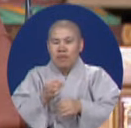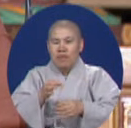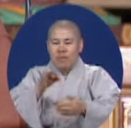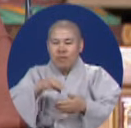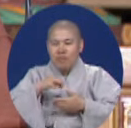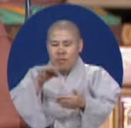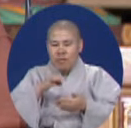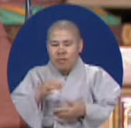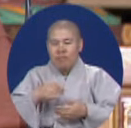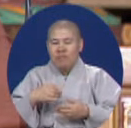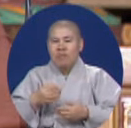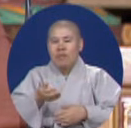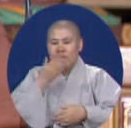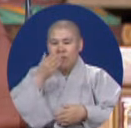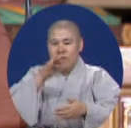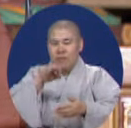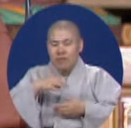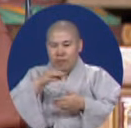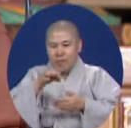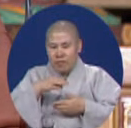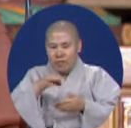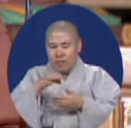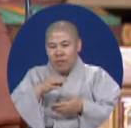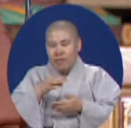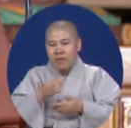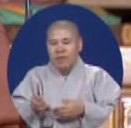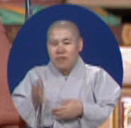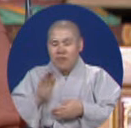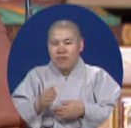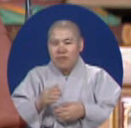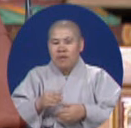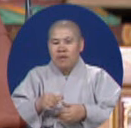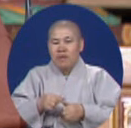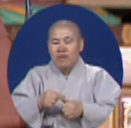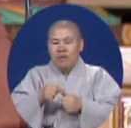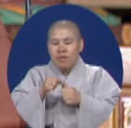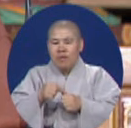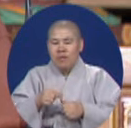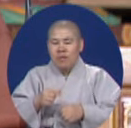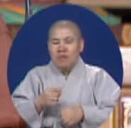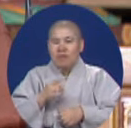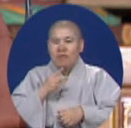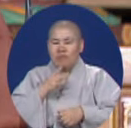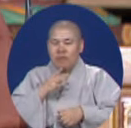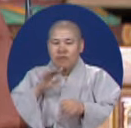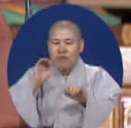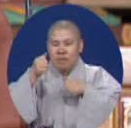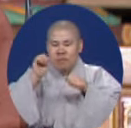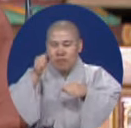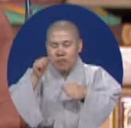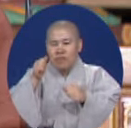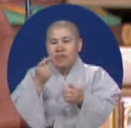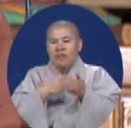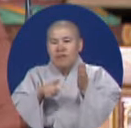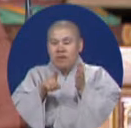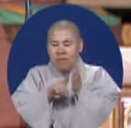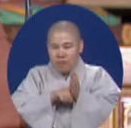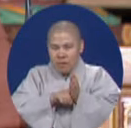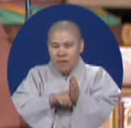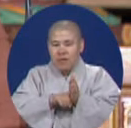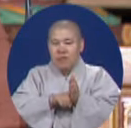구하는 건 오로지 춤을 추기 위해서 그걸 벌어서 먹으면서 나는 춘다. 이거하고 똑같은